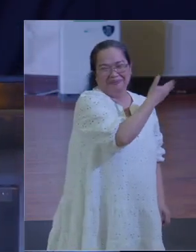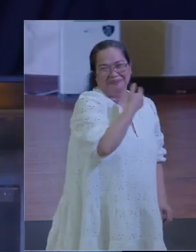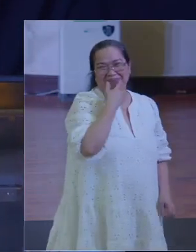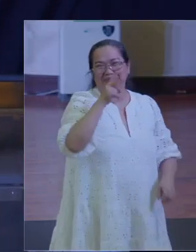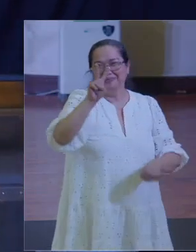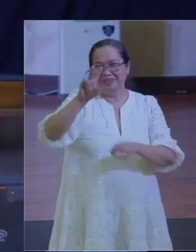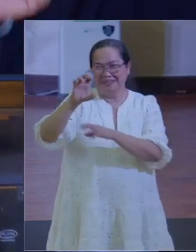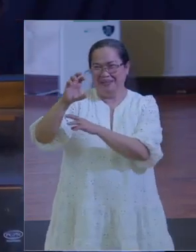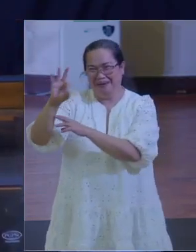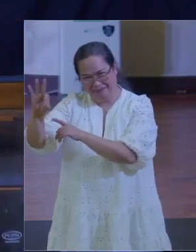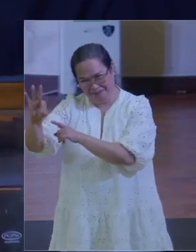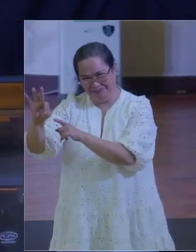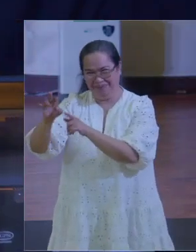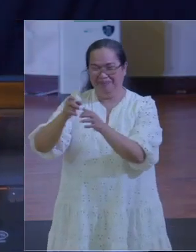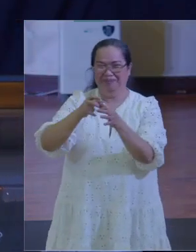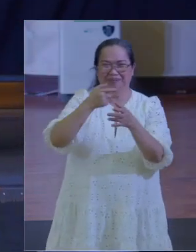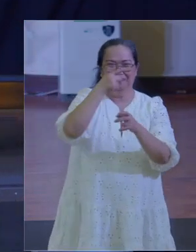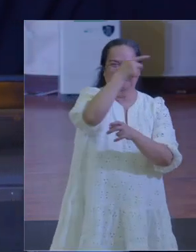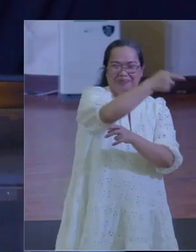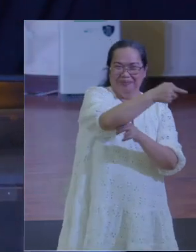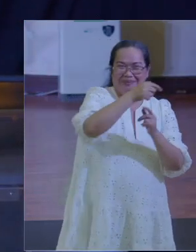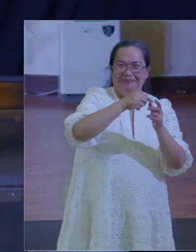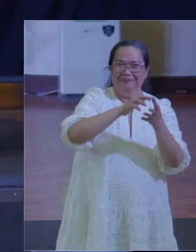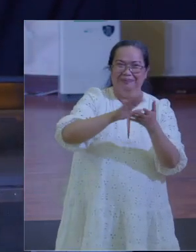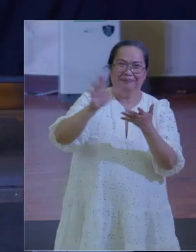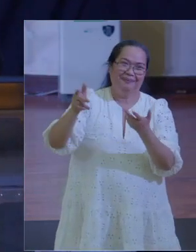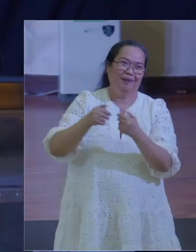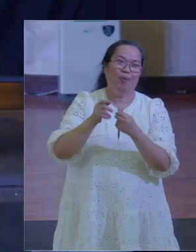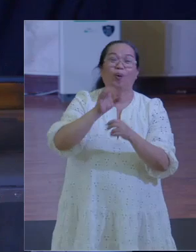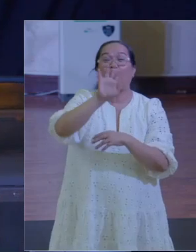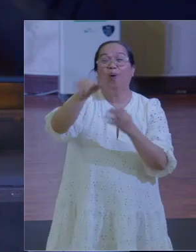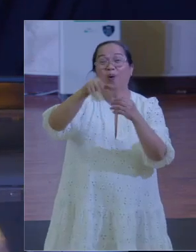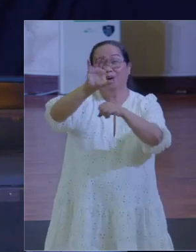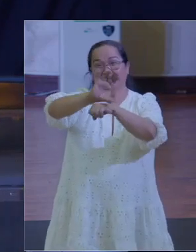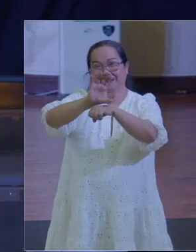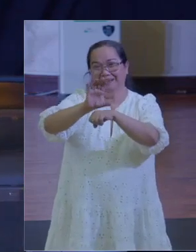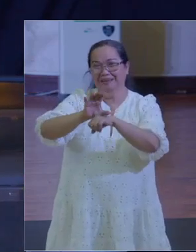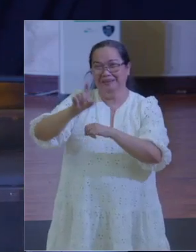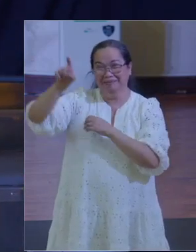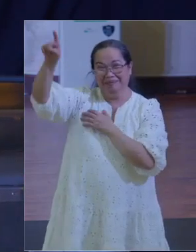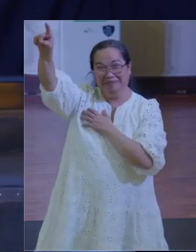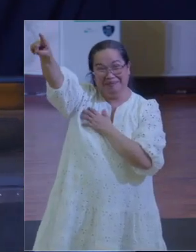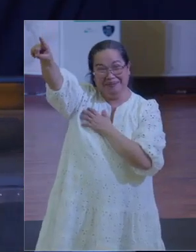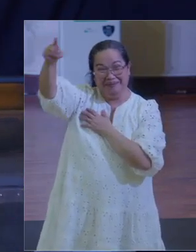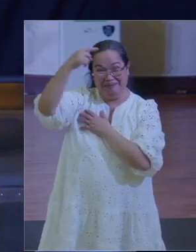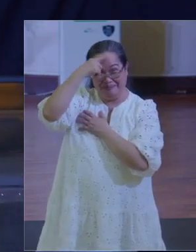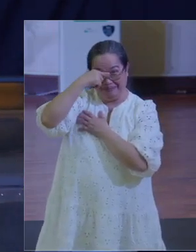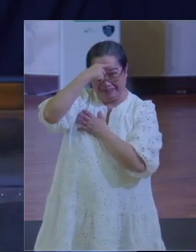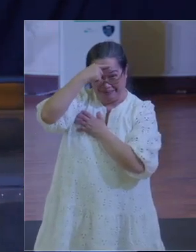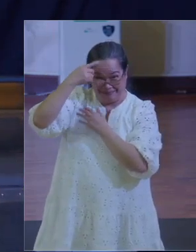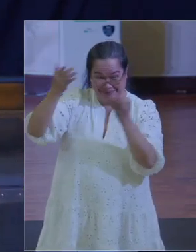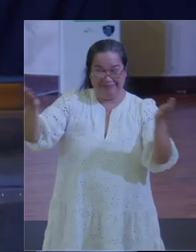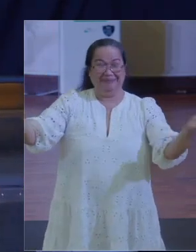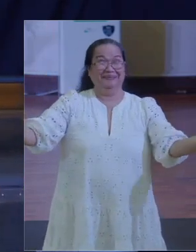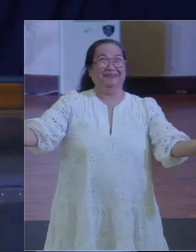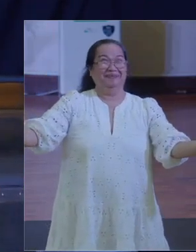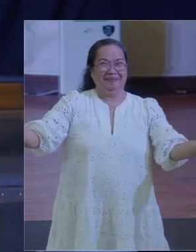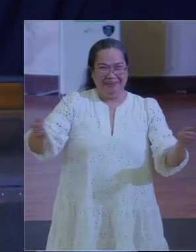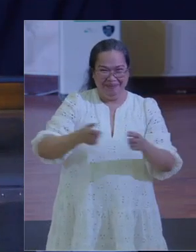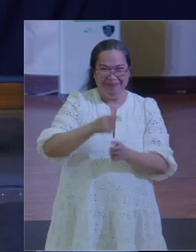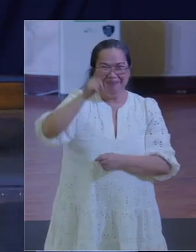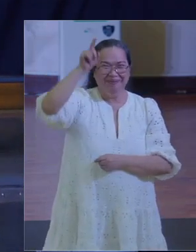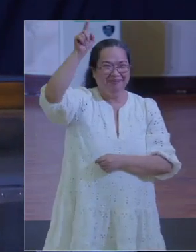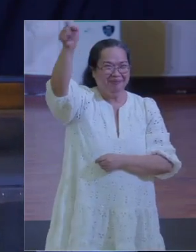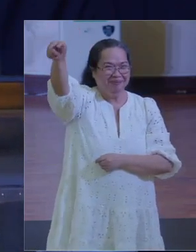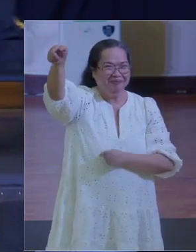BCF. Tapos pumunta ho kayo dito sa EDSA Shrine. Ayun. So.